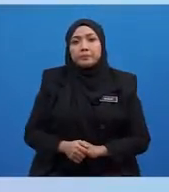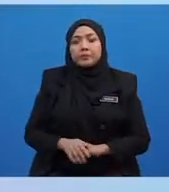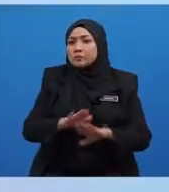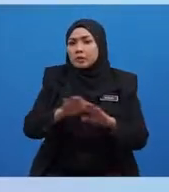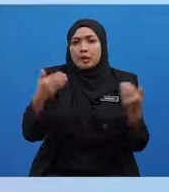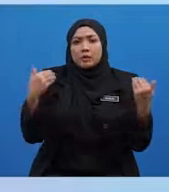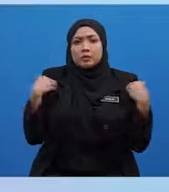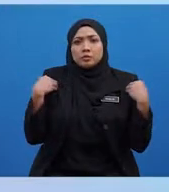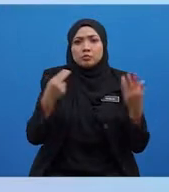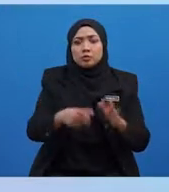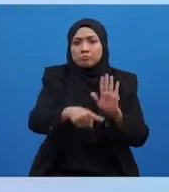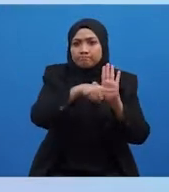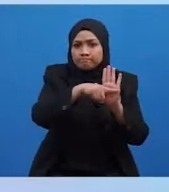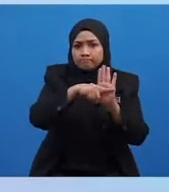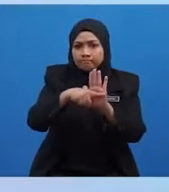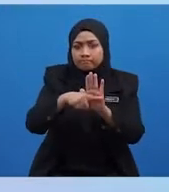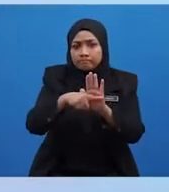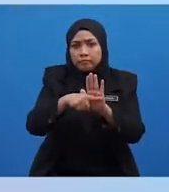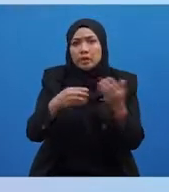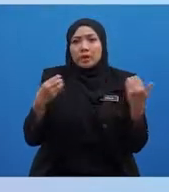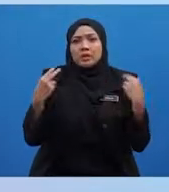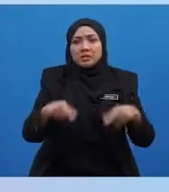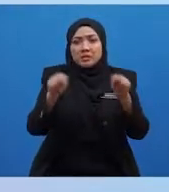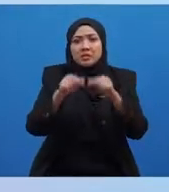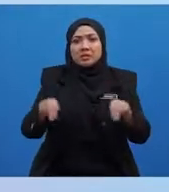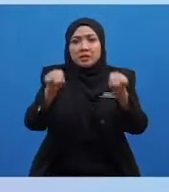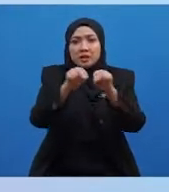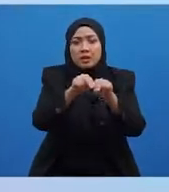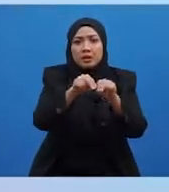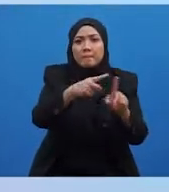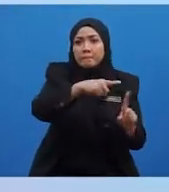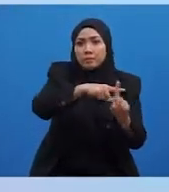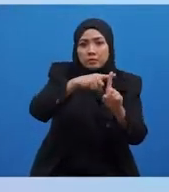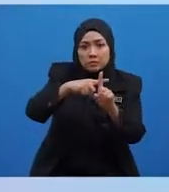Tiada unsur negatif, iaitu mempunyai nilai-nilai yang positif.